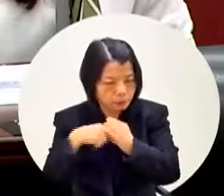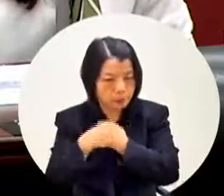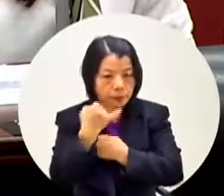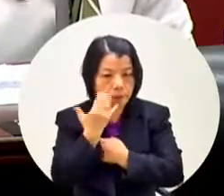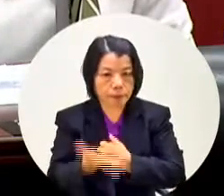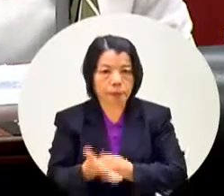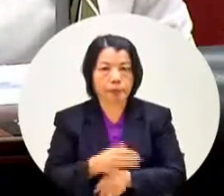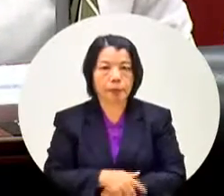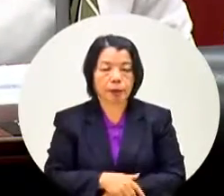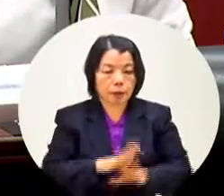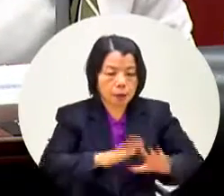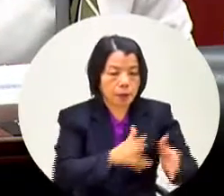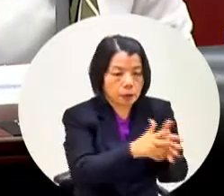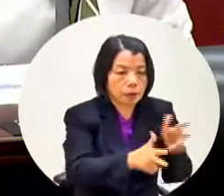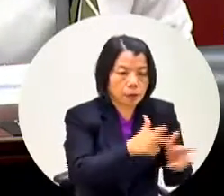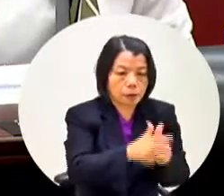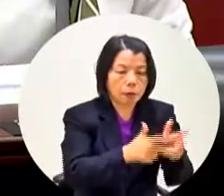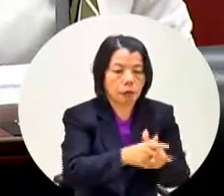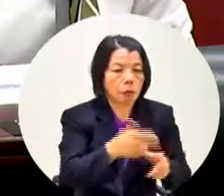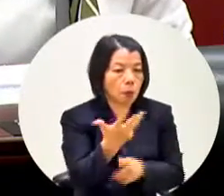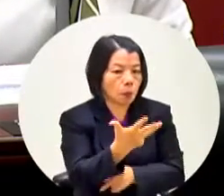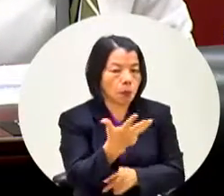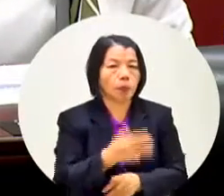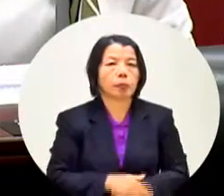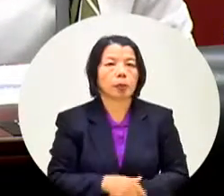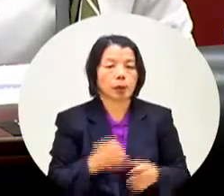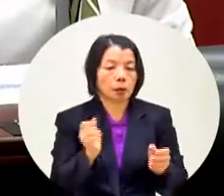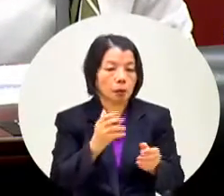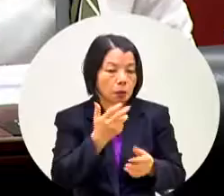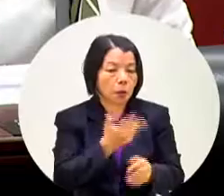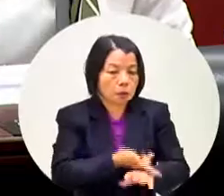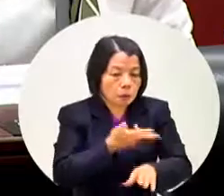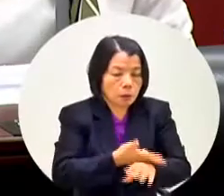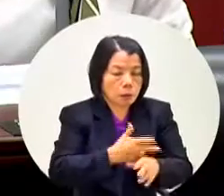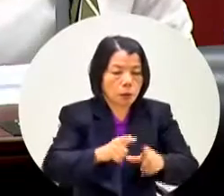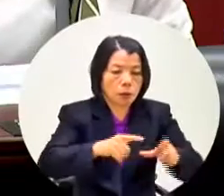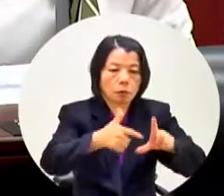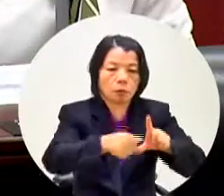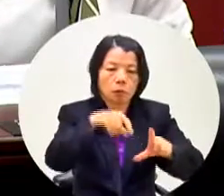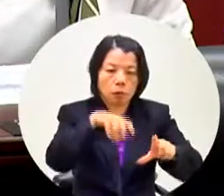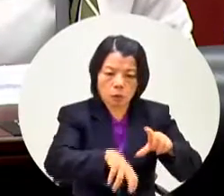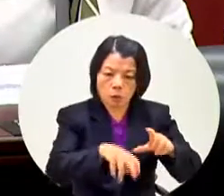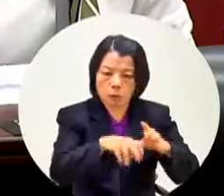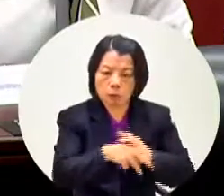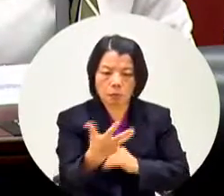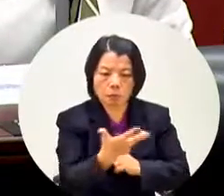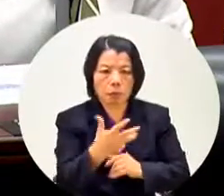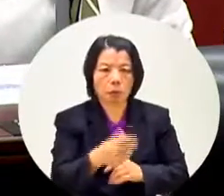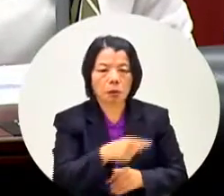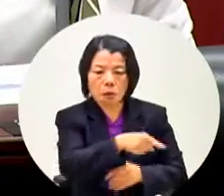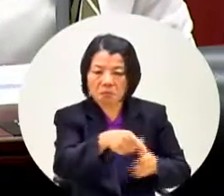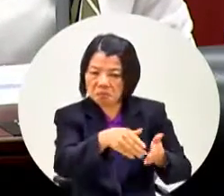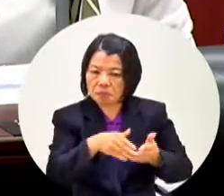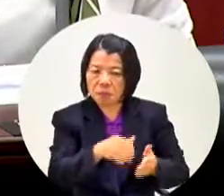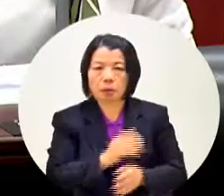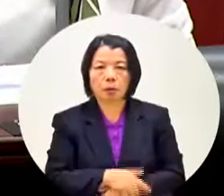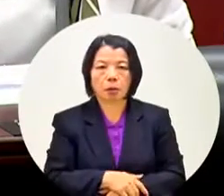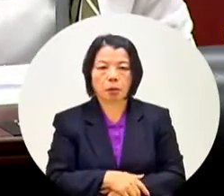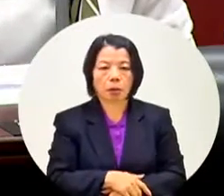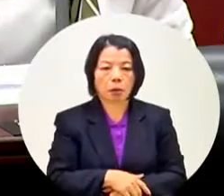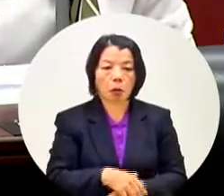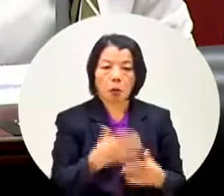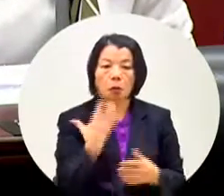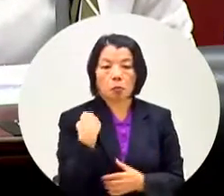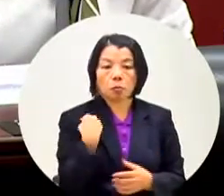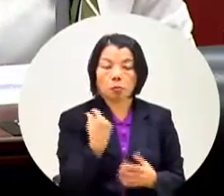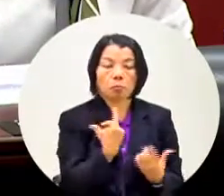就叫市长请问一下，我们桥头新市镇后期的一个进度开发的目前的状况，然后再来